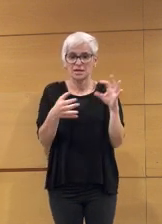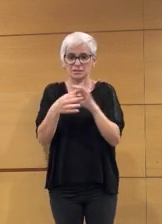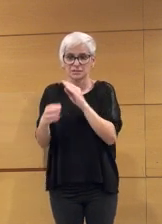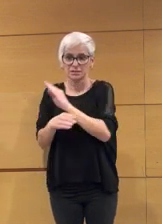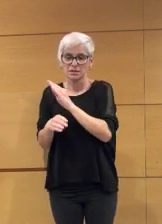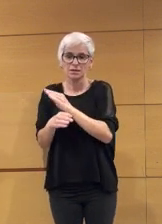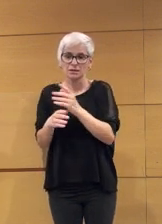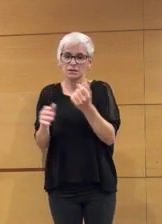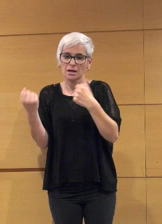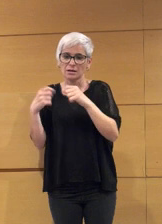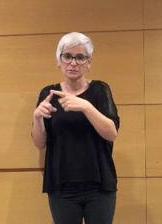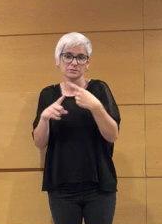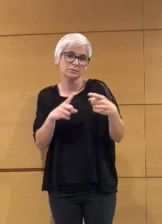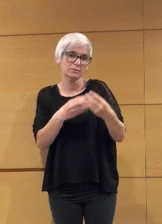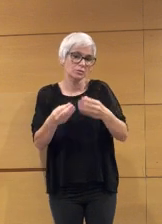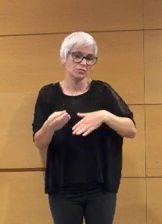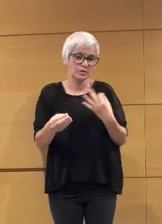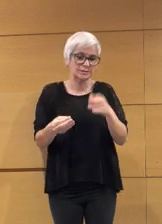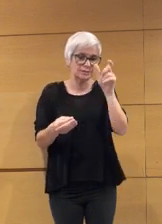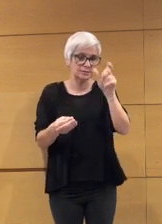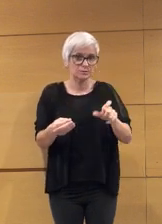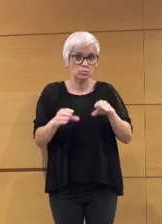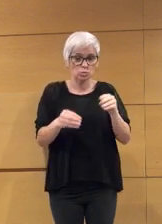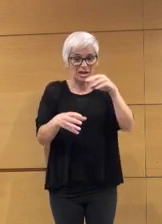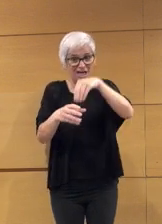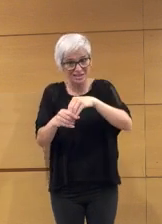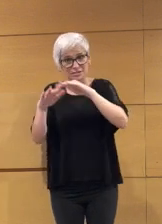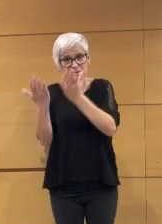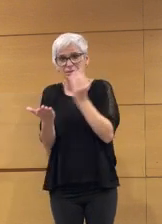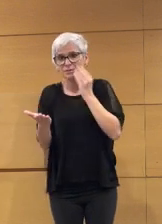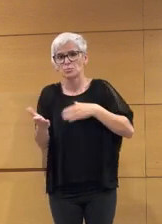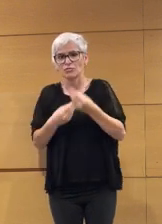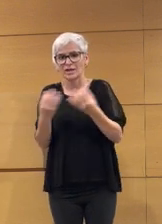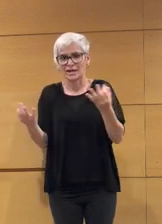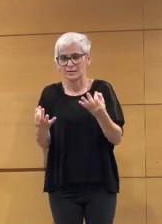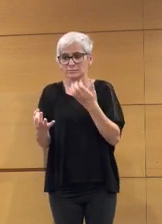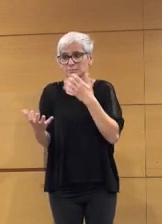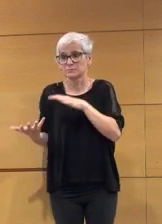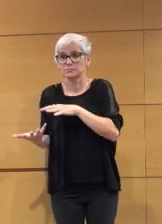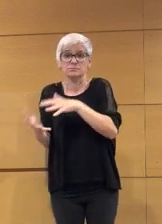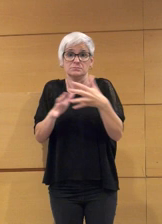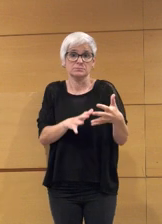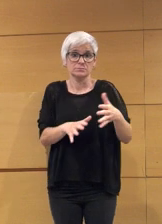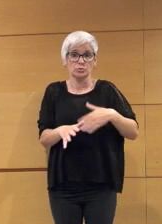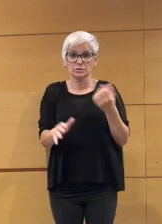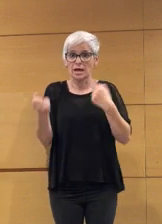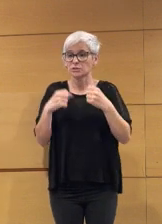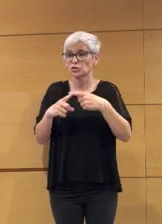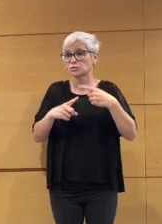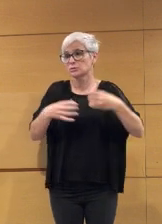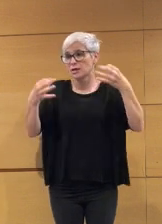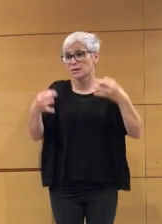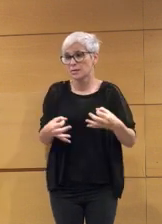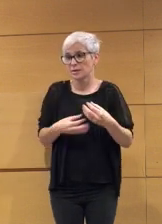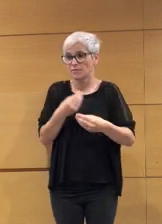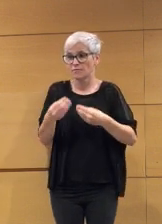diferents accions que pot fer un usuari dins del metavers. Que això ho podeu traslladar, si voleu, a les diferents accions que hauria de